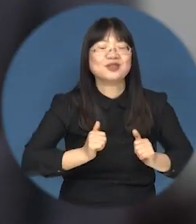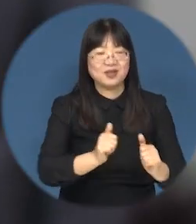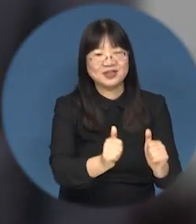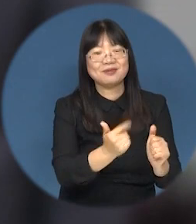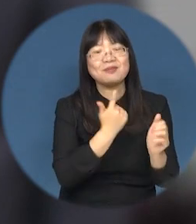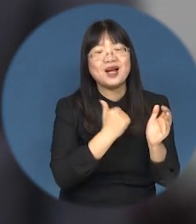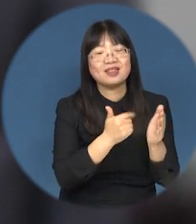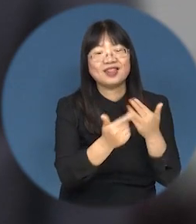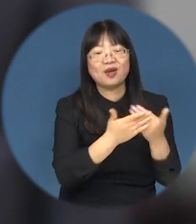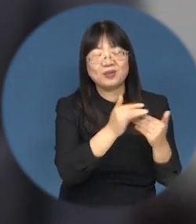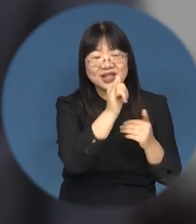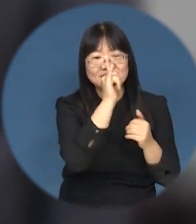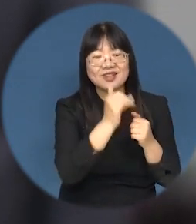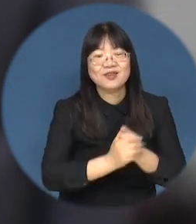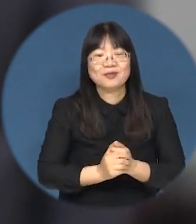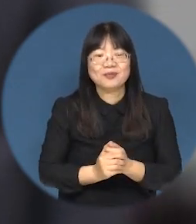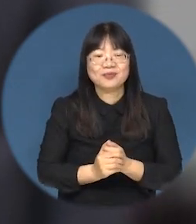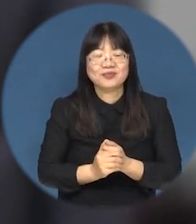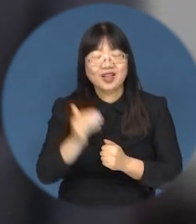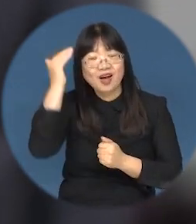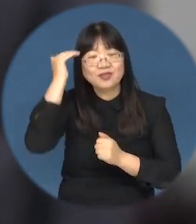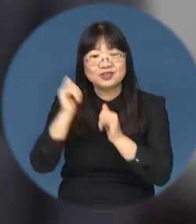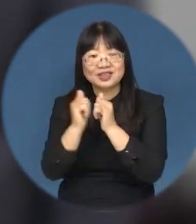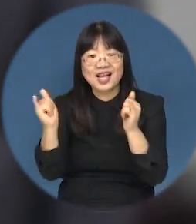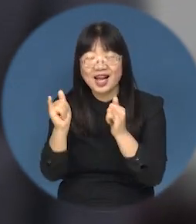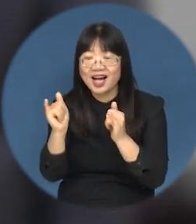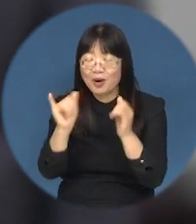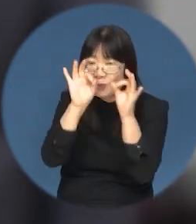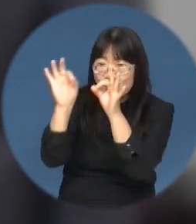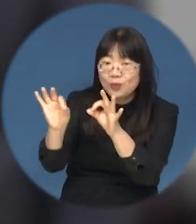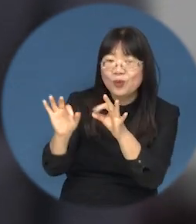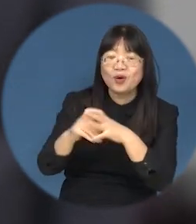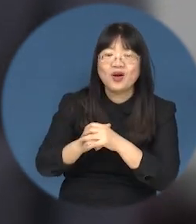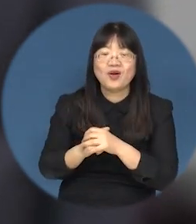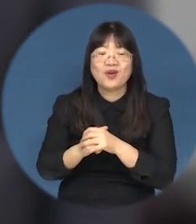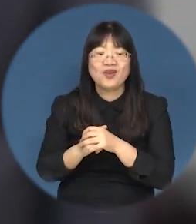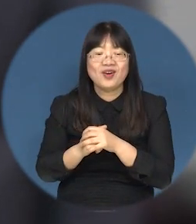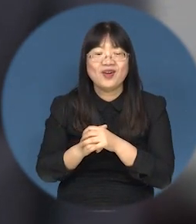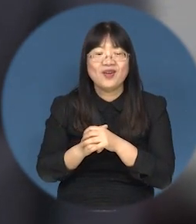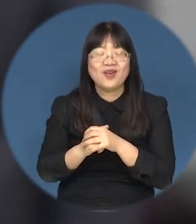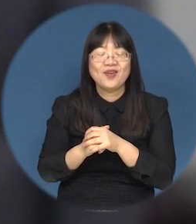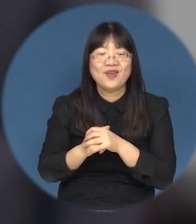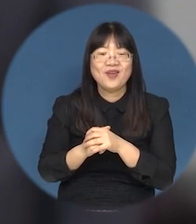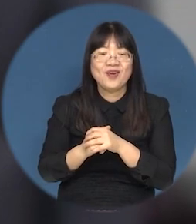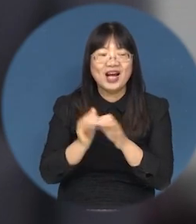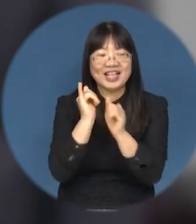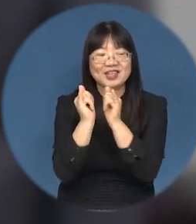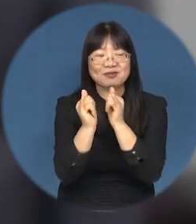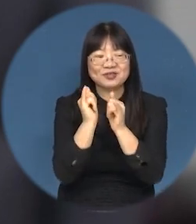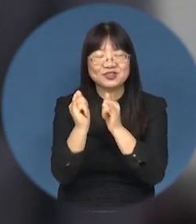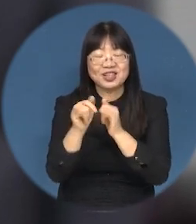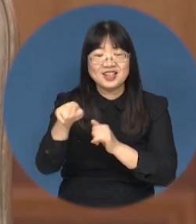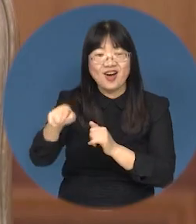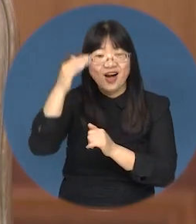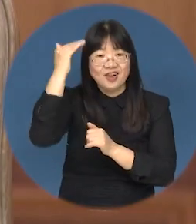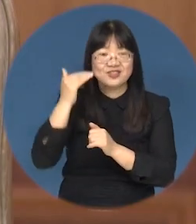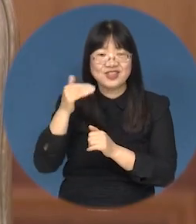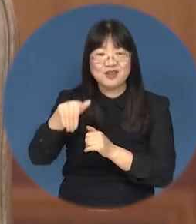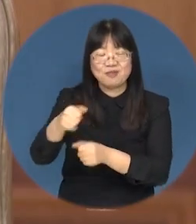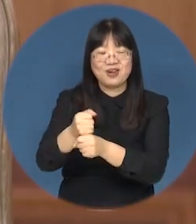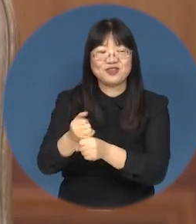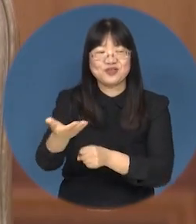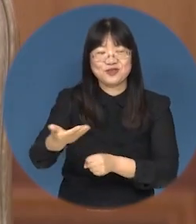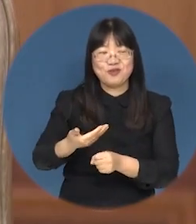이제 그 우리 한국 사람이 있으니까 그분이 이제 인터뷰 자청을 해가지고, 이거 한국에서 제작해 준 의족이다.